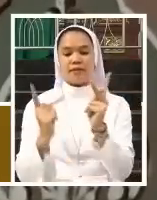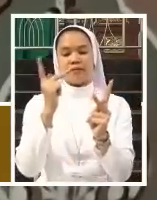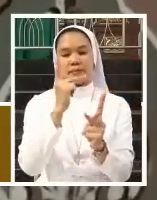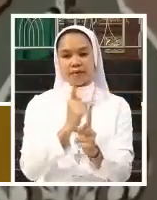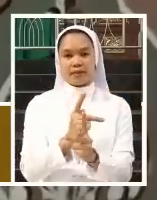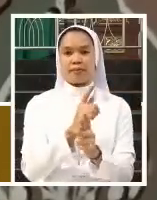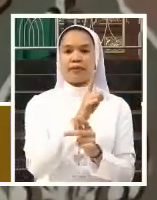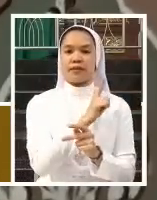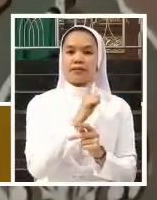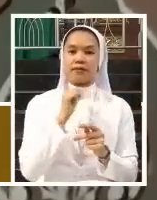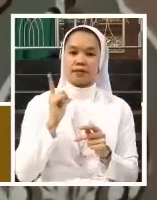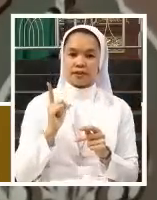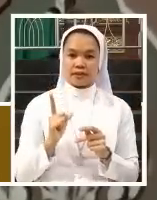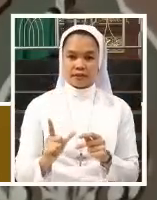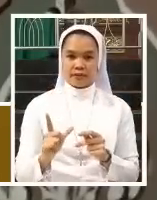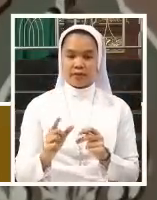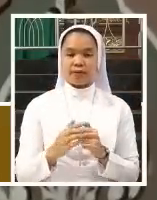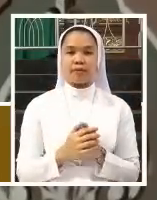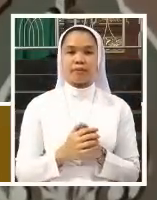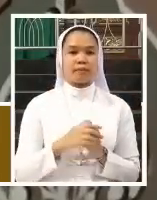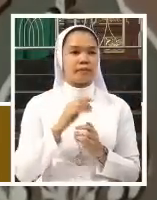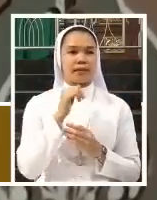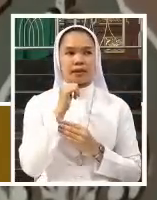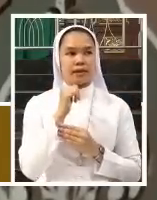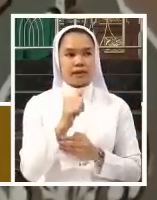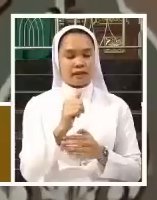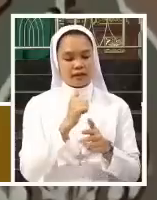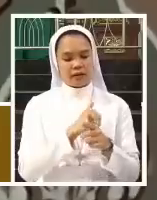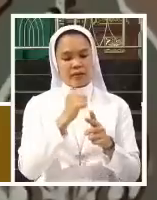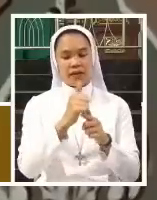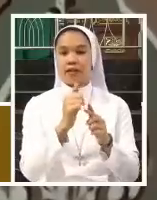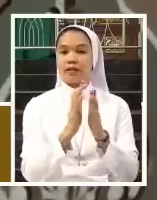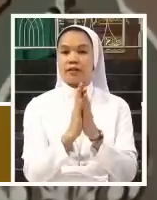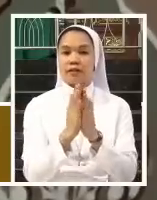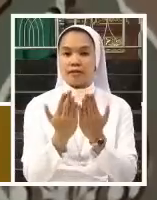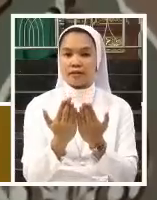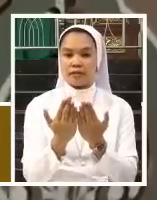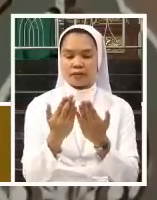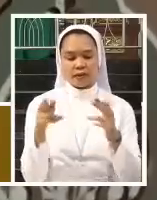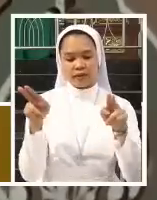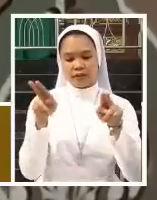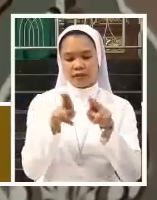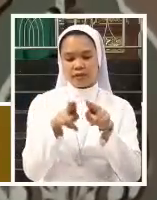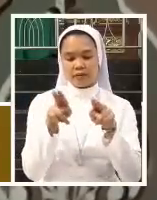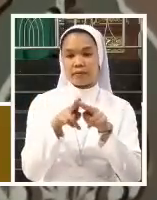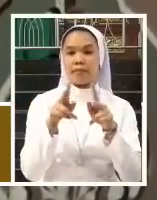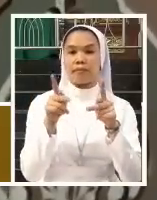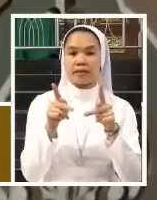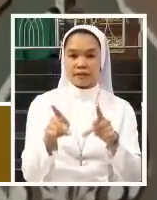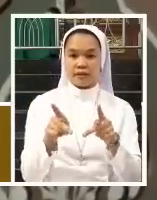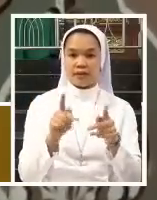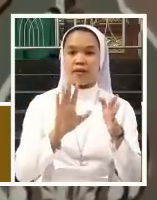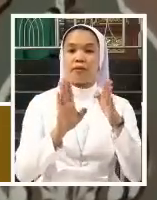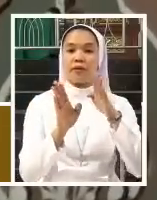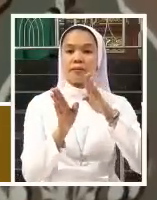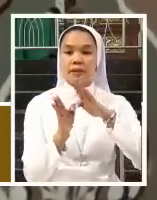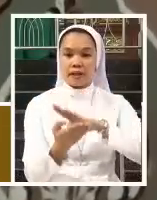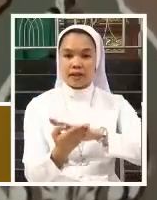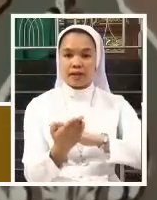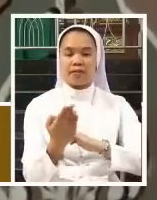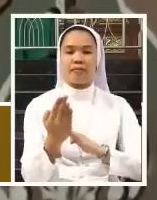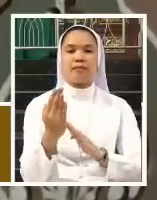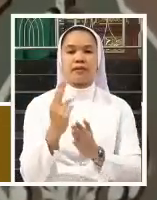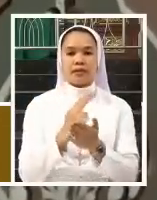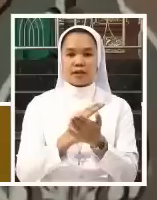kagurangnan. Day na kita sosog sa Biblia, ordinaryong tao, we have become a holy